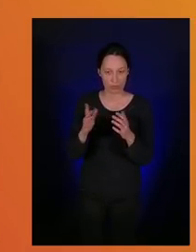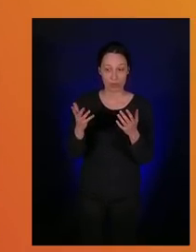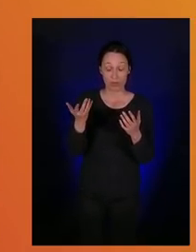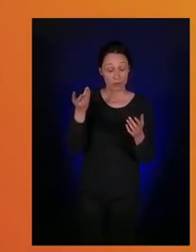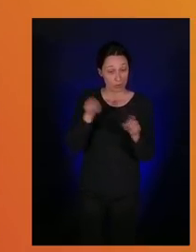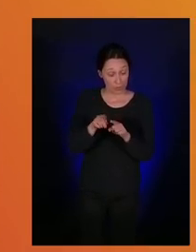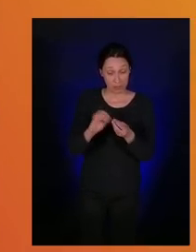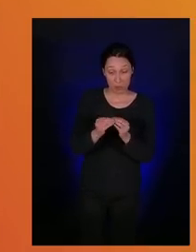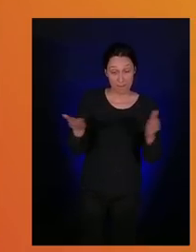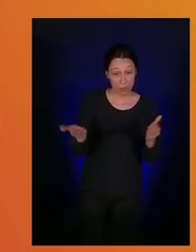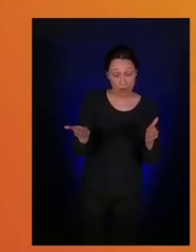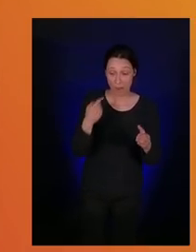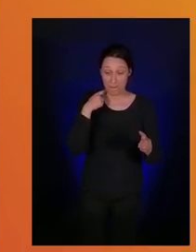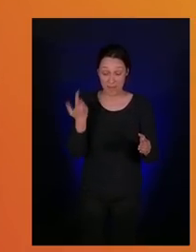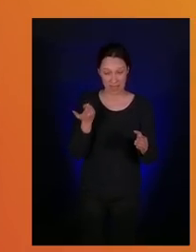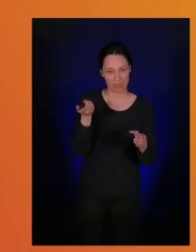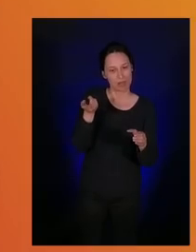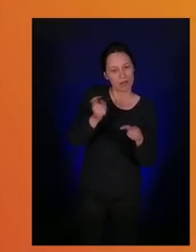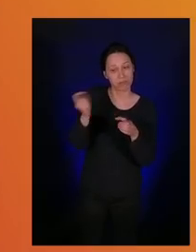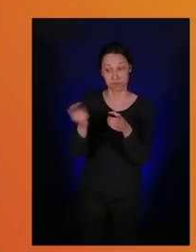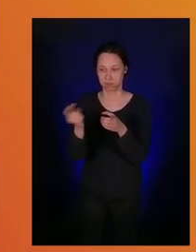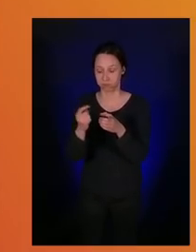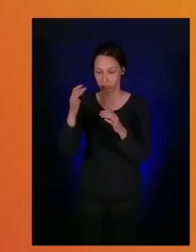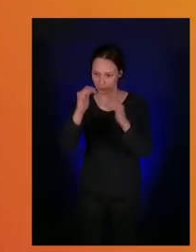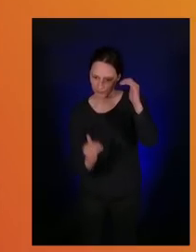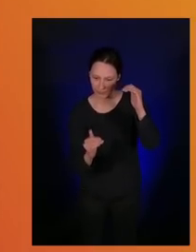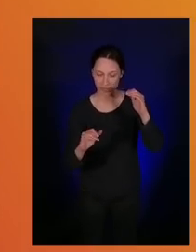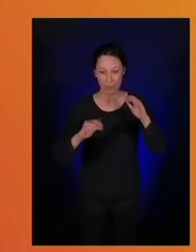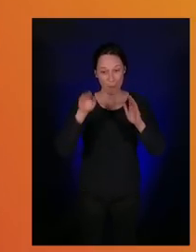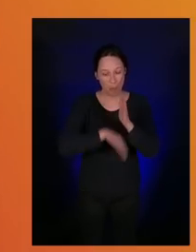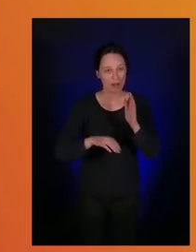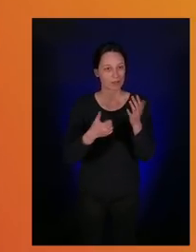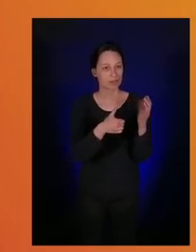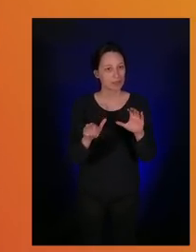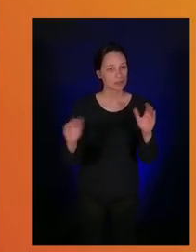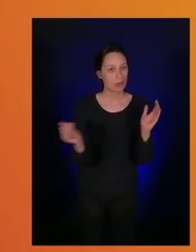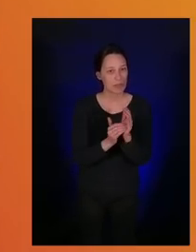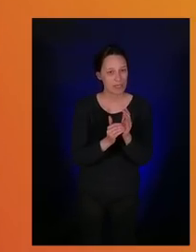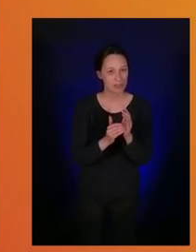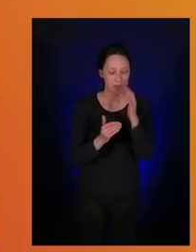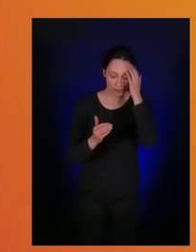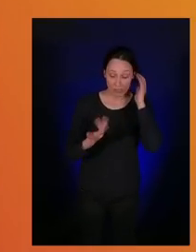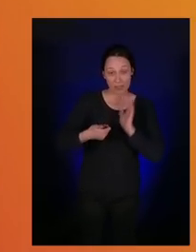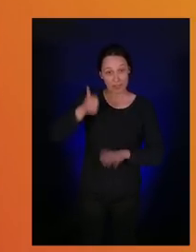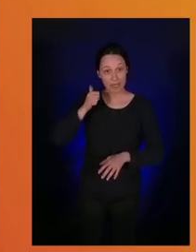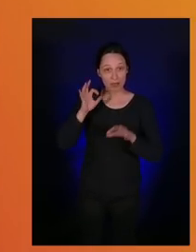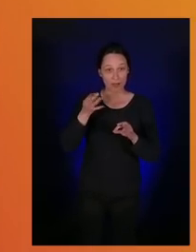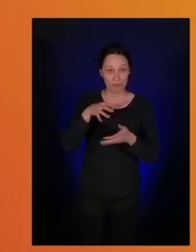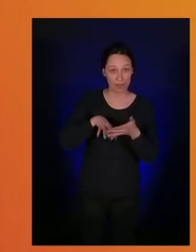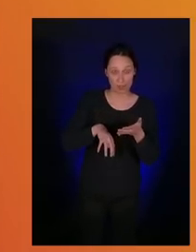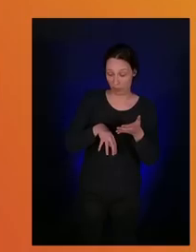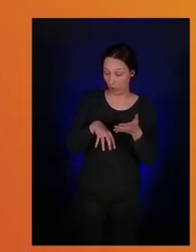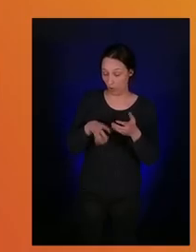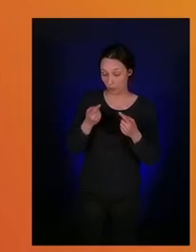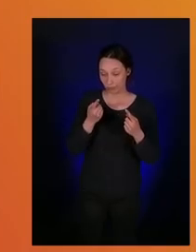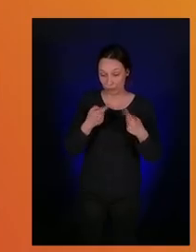d'adhérents avec le passage sur la barre symbolique des 600 000 et l'absence d'analyse avec les départs. Hier, lors du rapport de la commission des mandats,